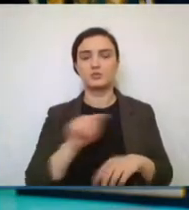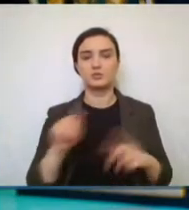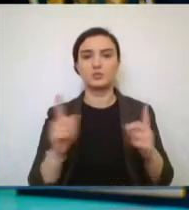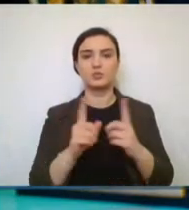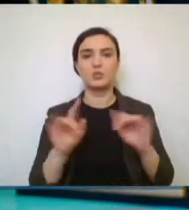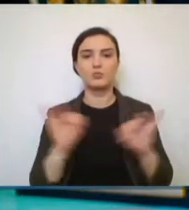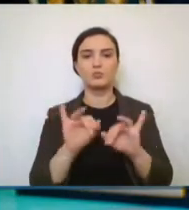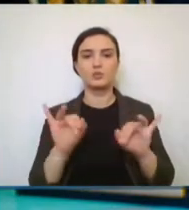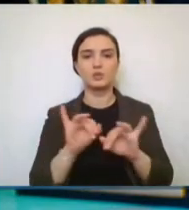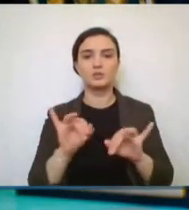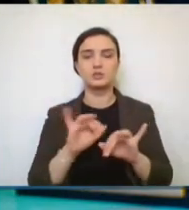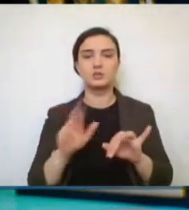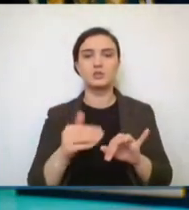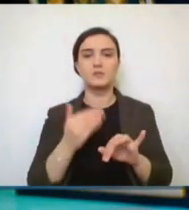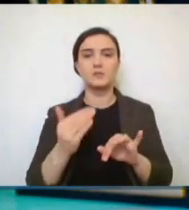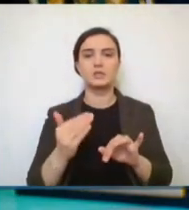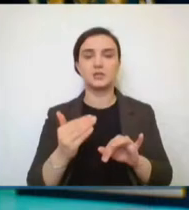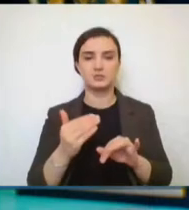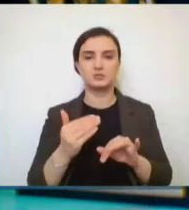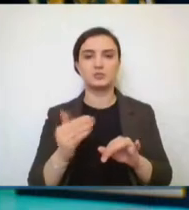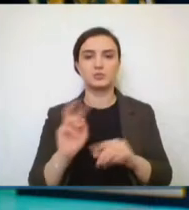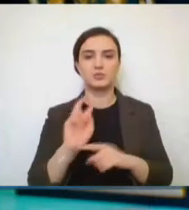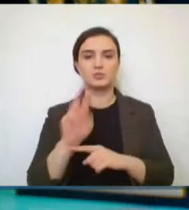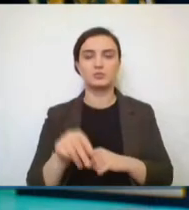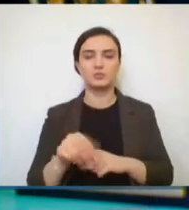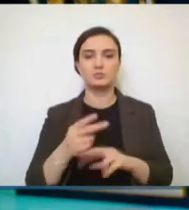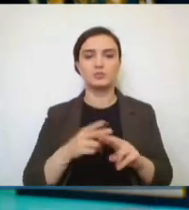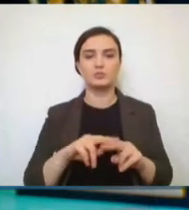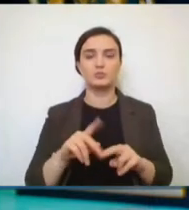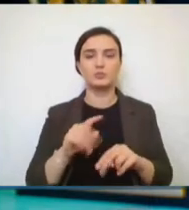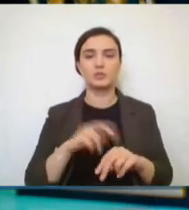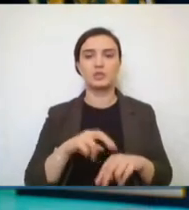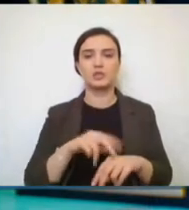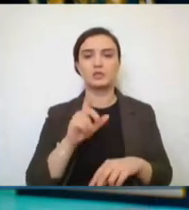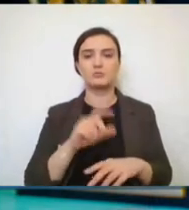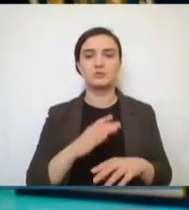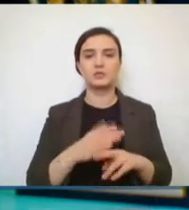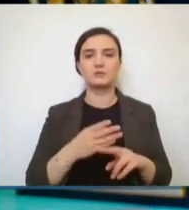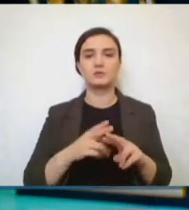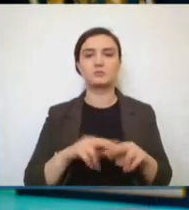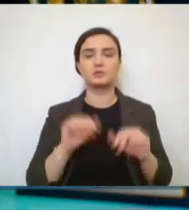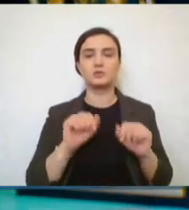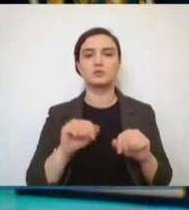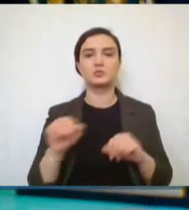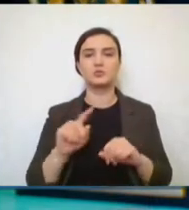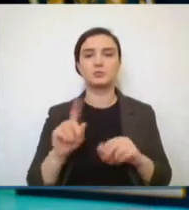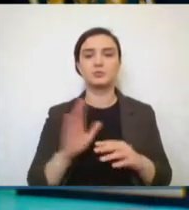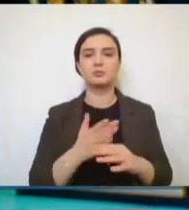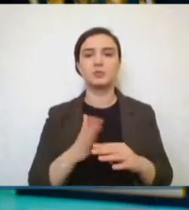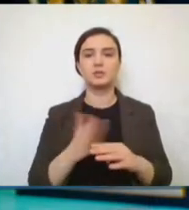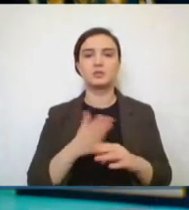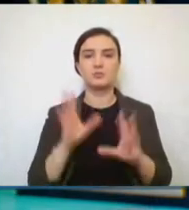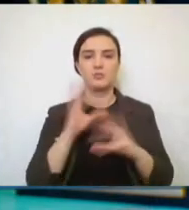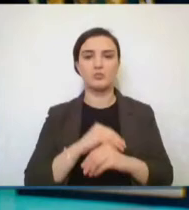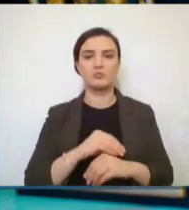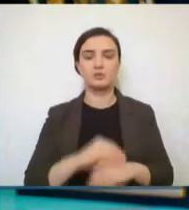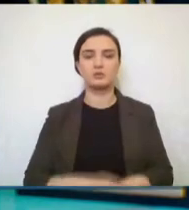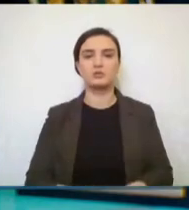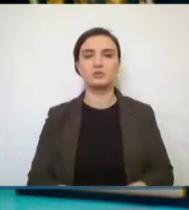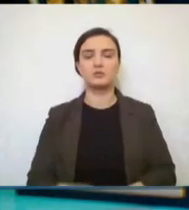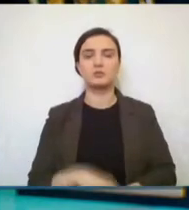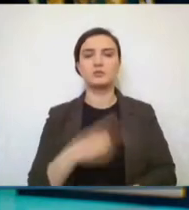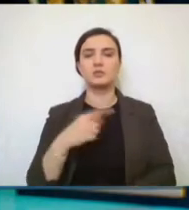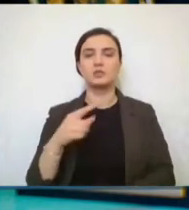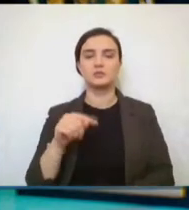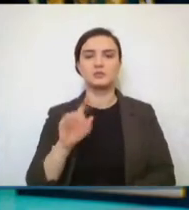და მათთან კონსულტაცია, იმიტომ რომ ექიმს აქვს იმის საშუალება, რომ დიფერენცირება მოახდინოს ტკივილის სხვადასხვა ხასიათ